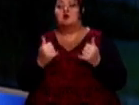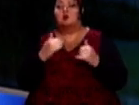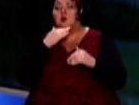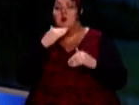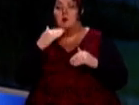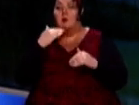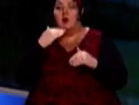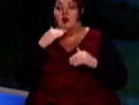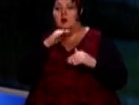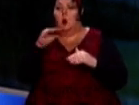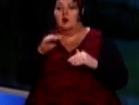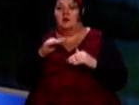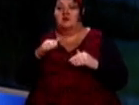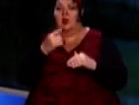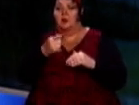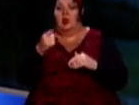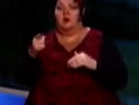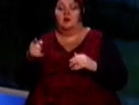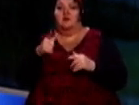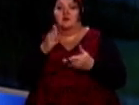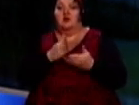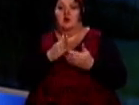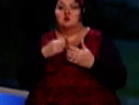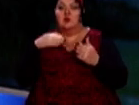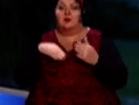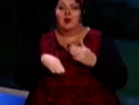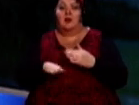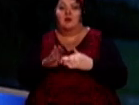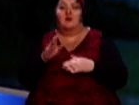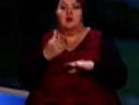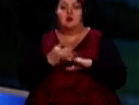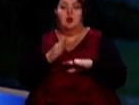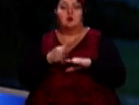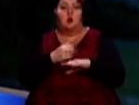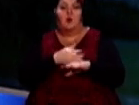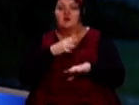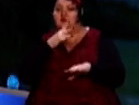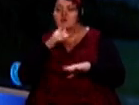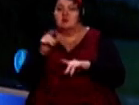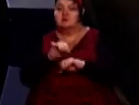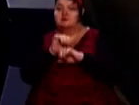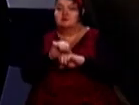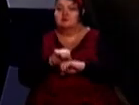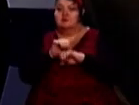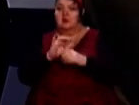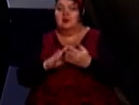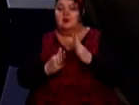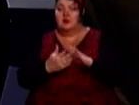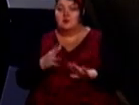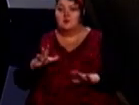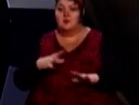багаторівневий наземний паркінг. Він знаходиться на Ливаді. Він досить довгий час стояв в законсервованому стані. Зараз там замінили